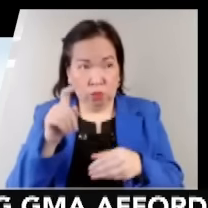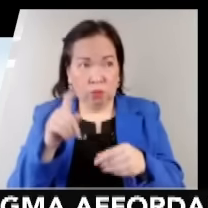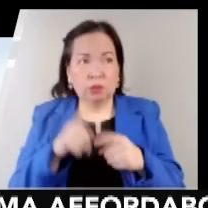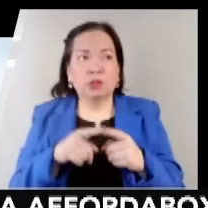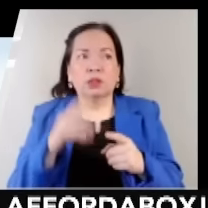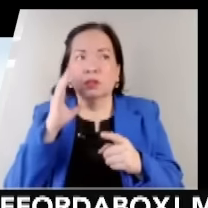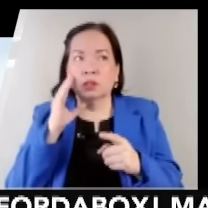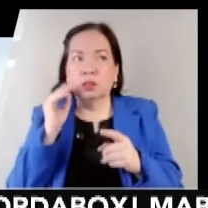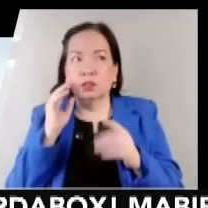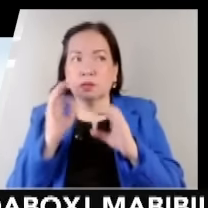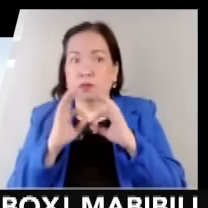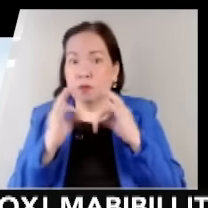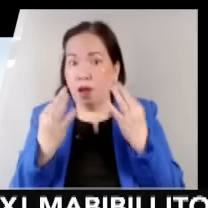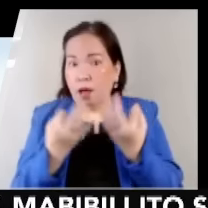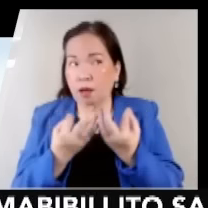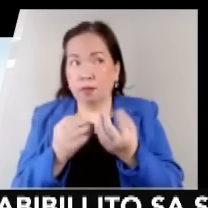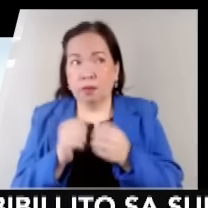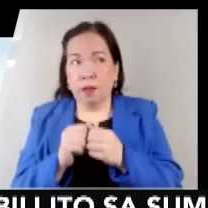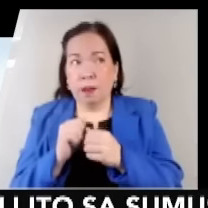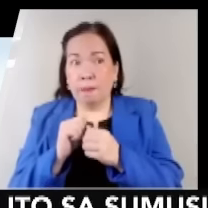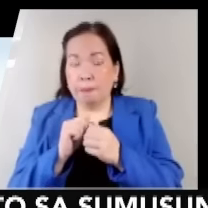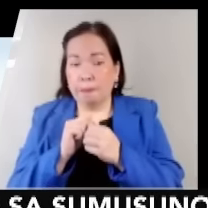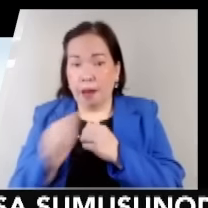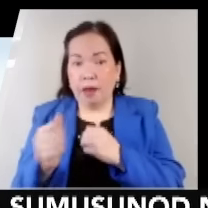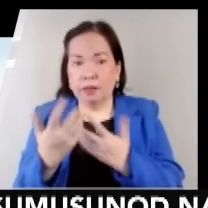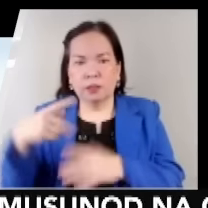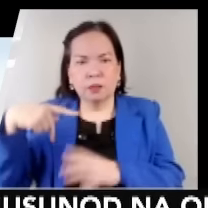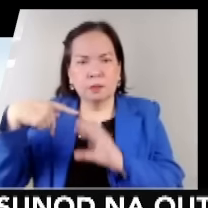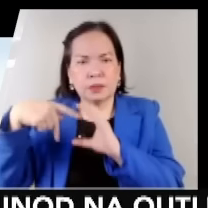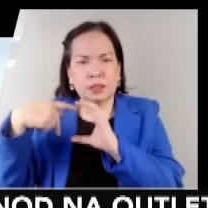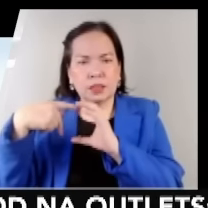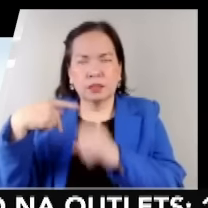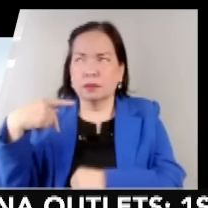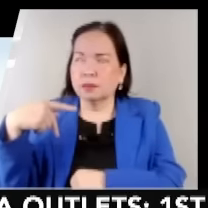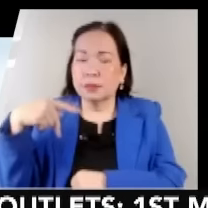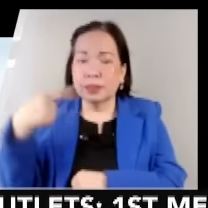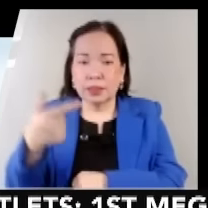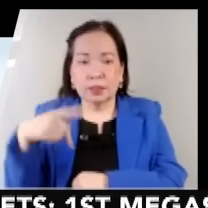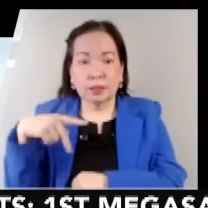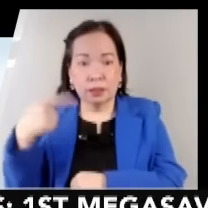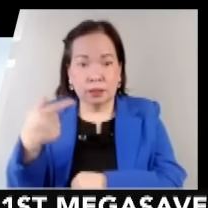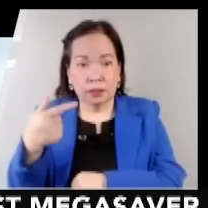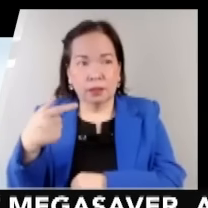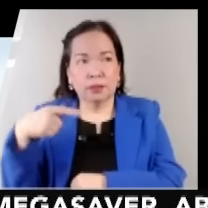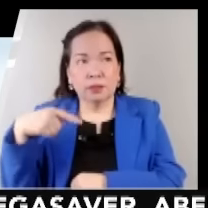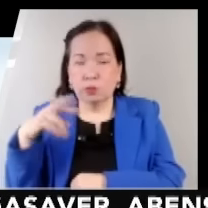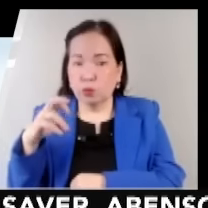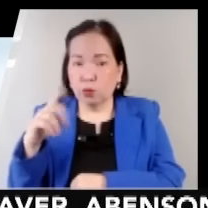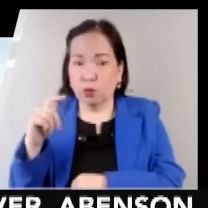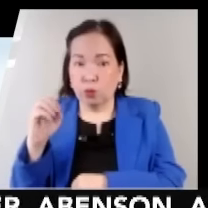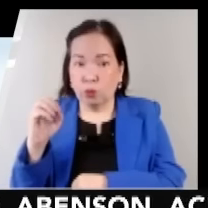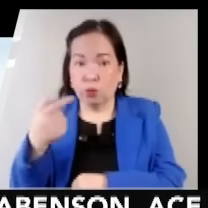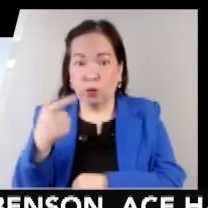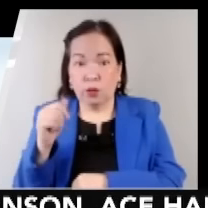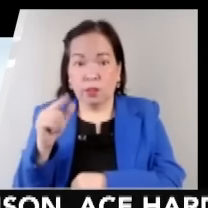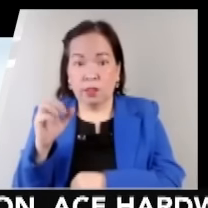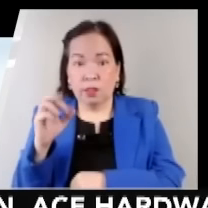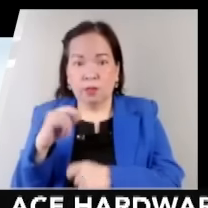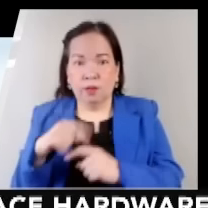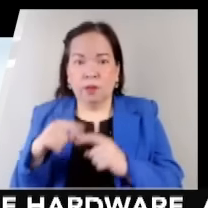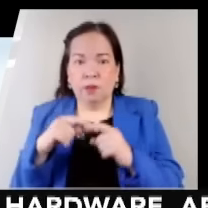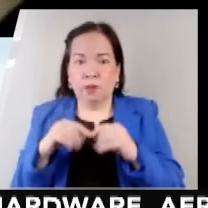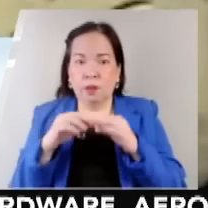mapadaan ka ba Kailan sa tamaro fall sa Puerto Galera nag-outing po kami ng family ko pauwi na kami nga non pero dahil sa sama ng panahon ang agos ng talon na nasa